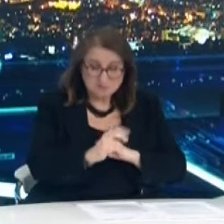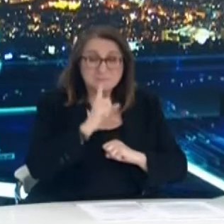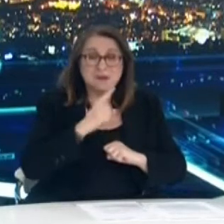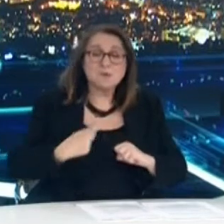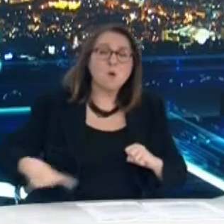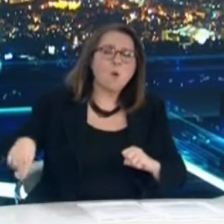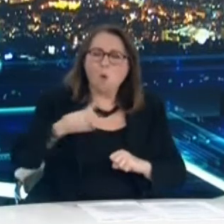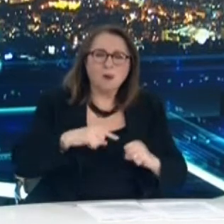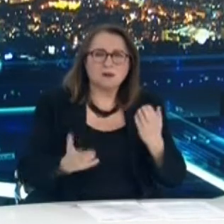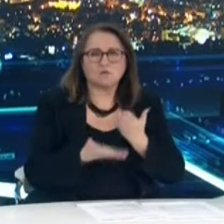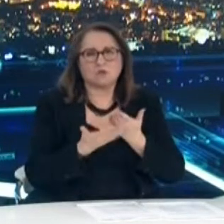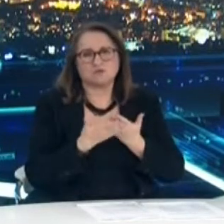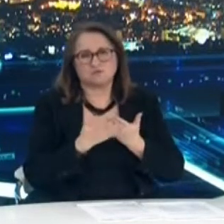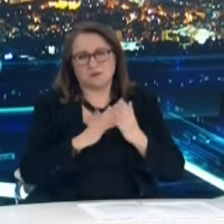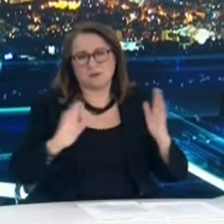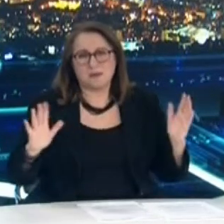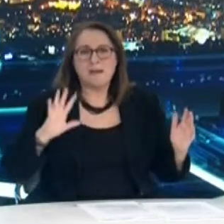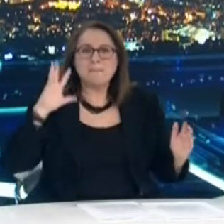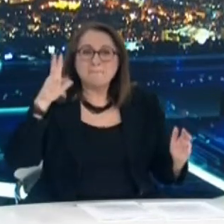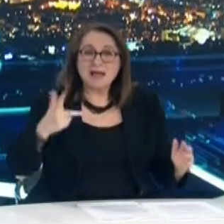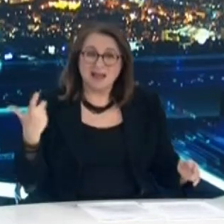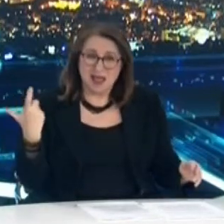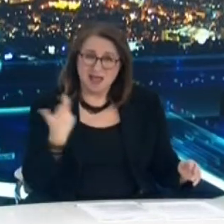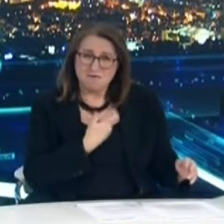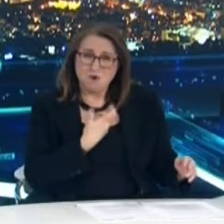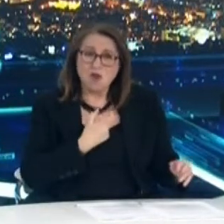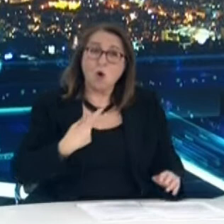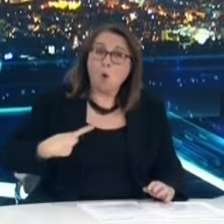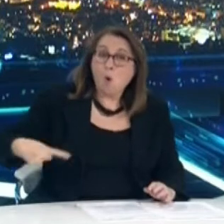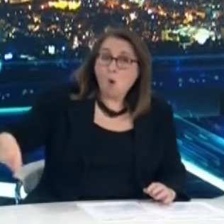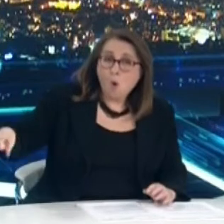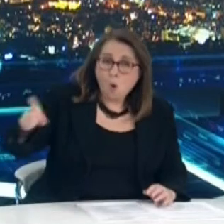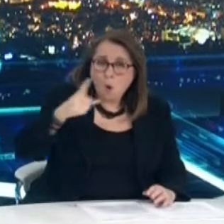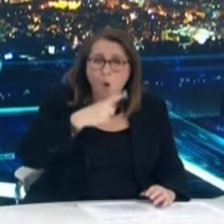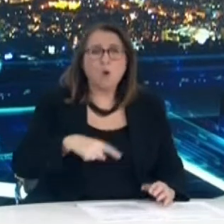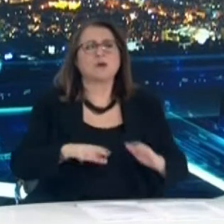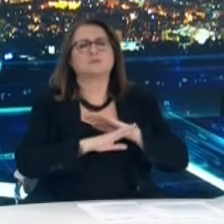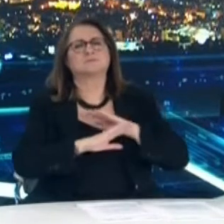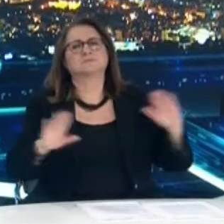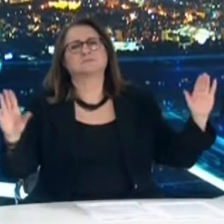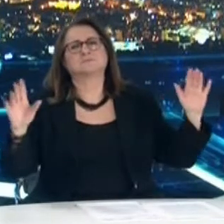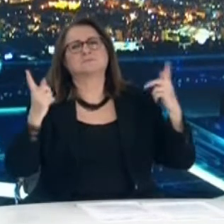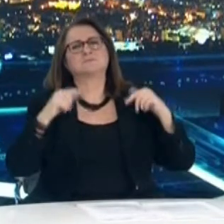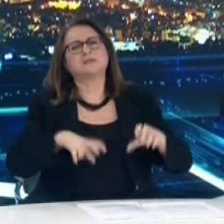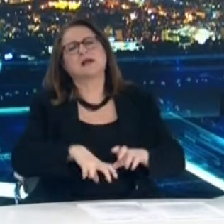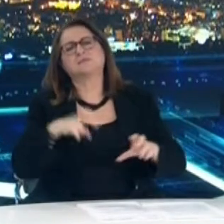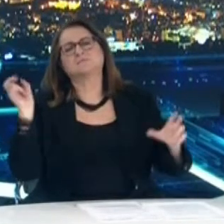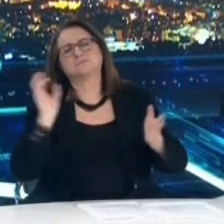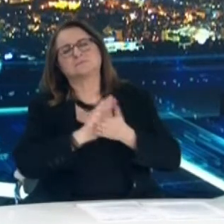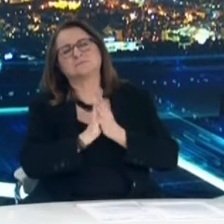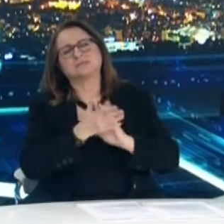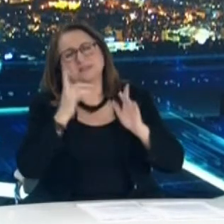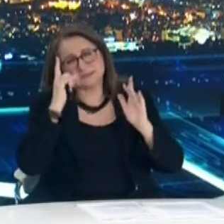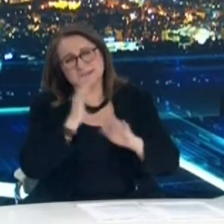πληθυσμού και να μπορέσουμε να αφήσουμε οριστικά πίσω μας αυτή την παγκόσμια πρόκληση, αυτή την πανδημία. Και αυτή είναι η μεγαλύτερη διαφορά από τον περσινό